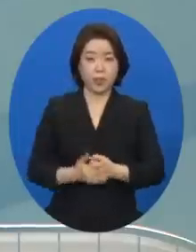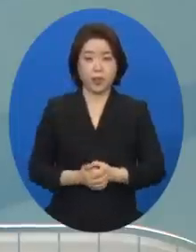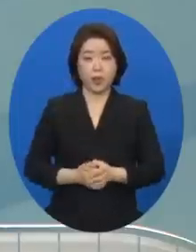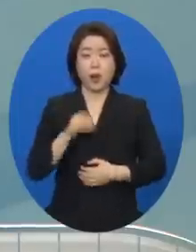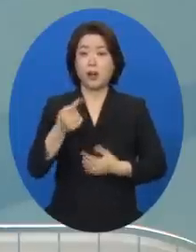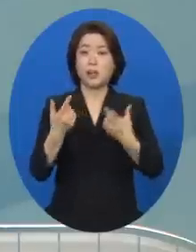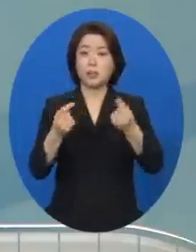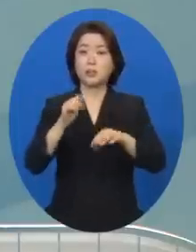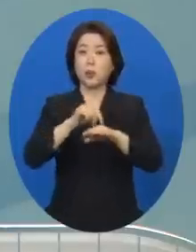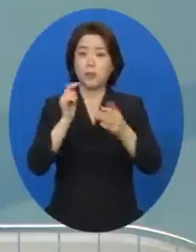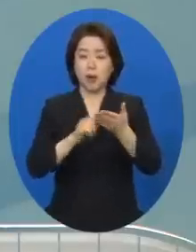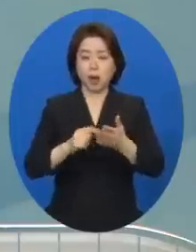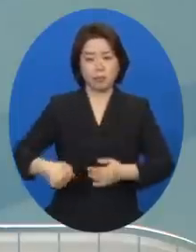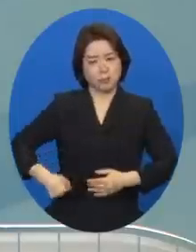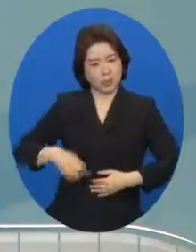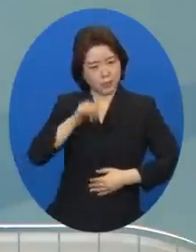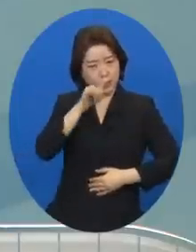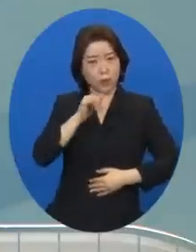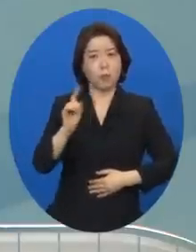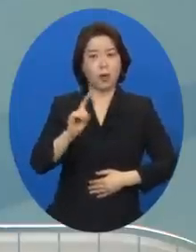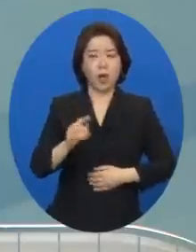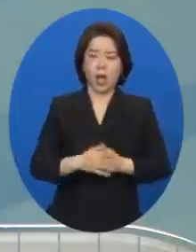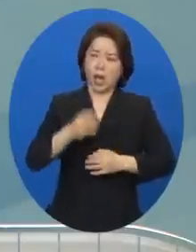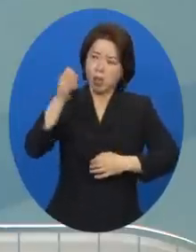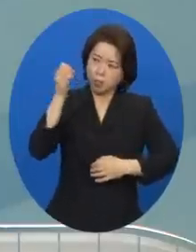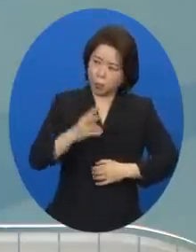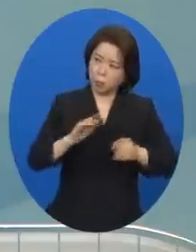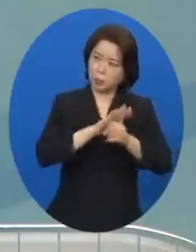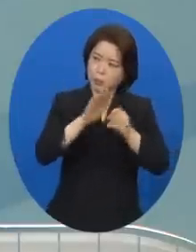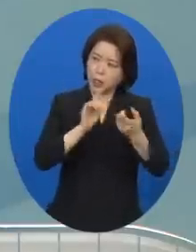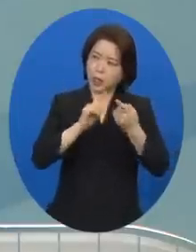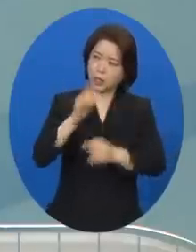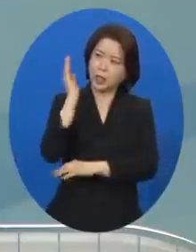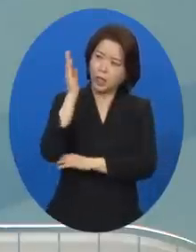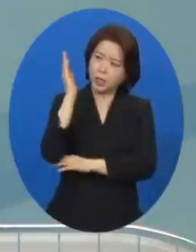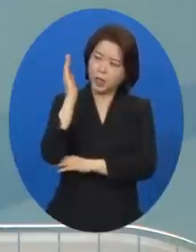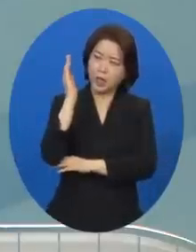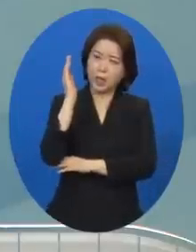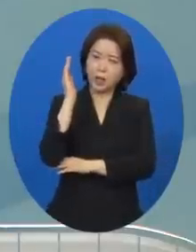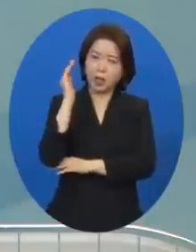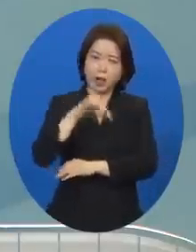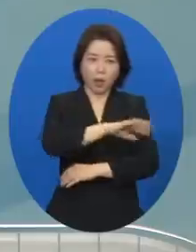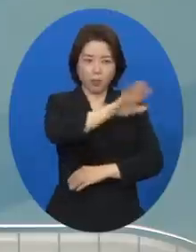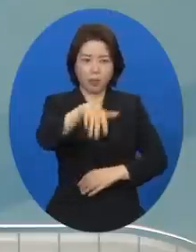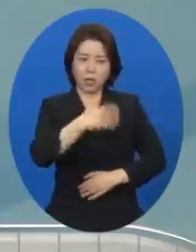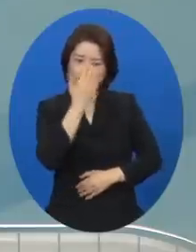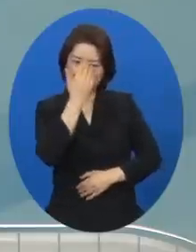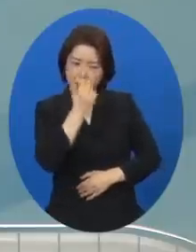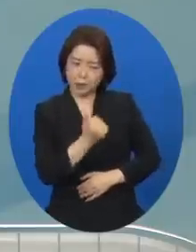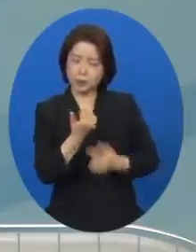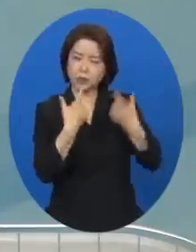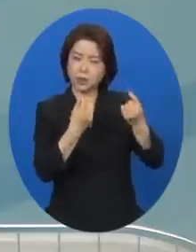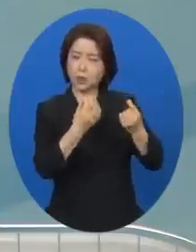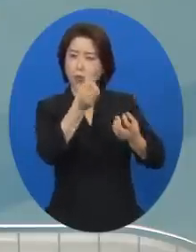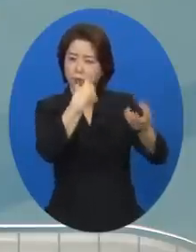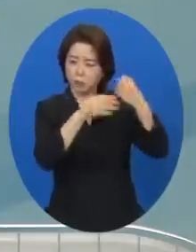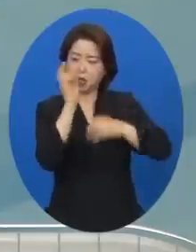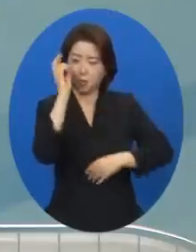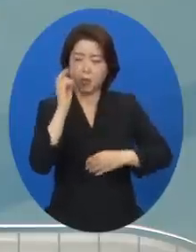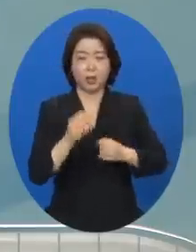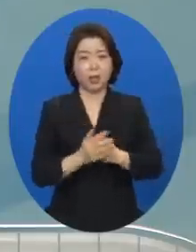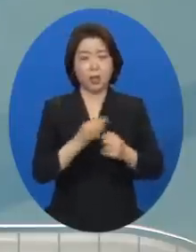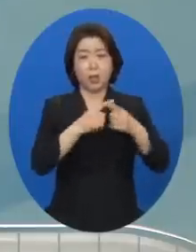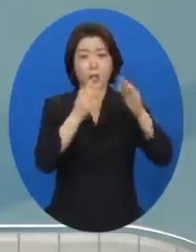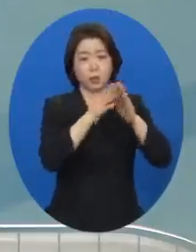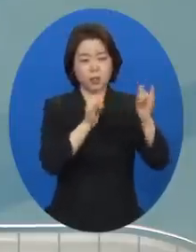마음에 걸림이 있더라구요 또 사랑에 대한 설교를 한다고 하겠네 교인들이